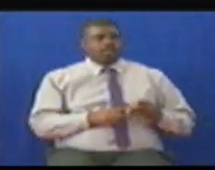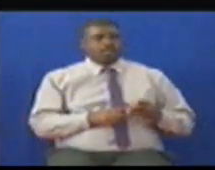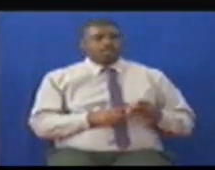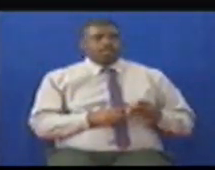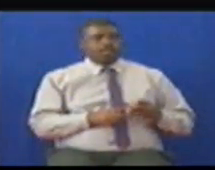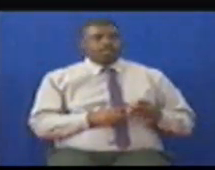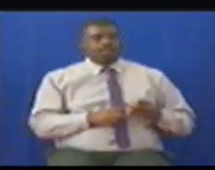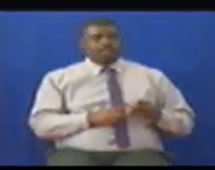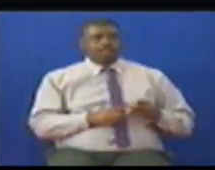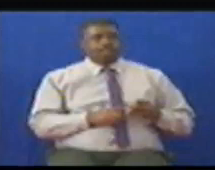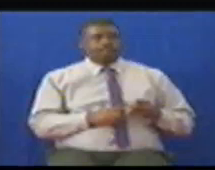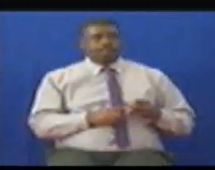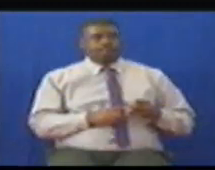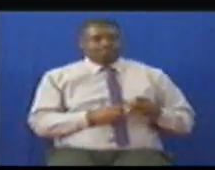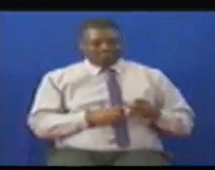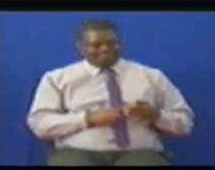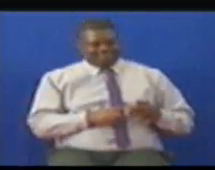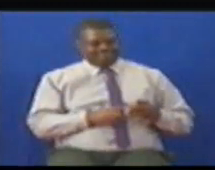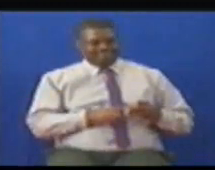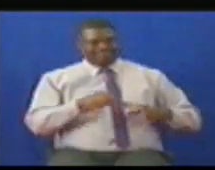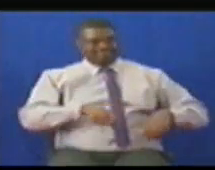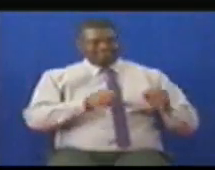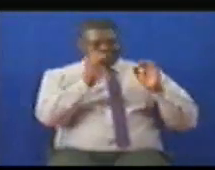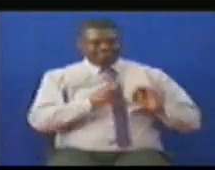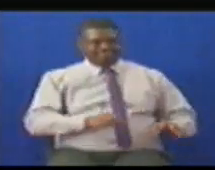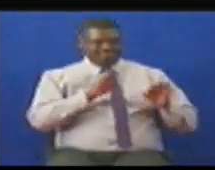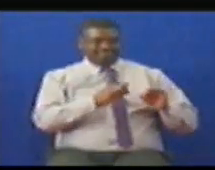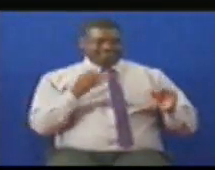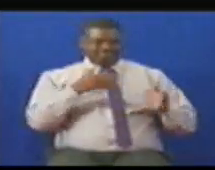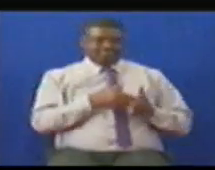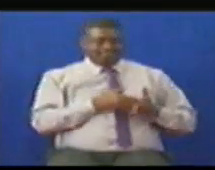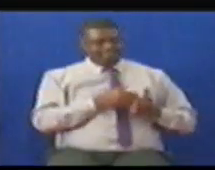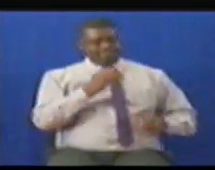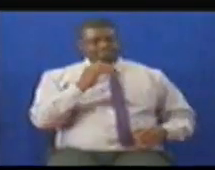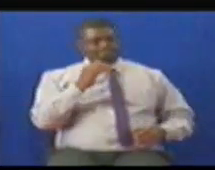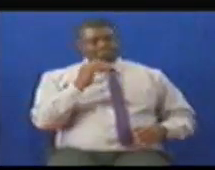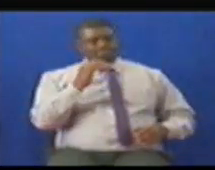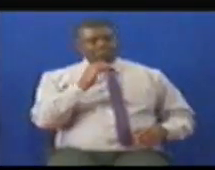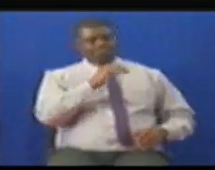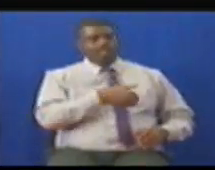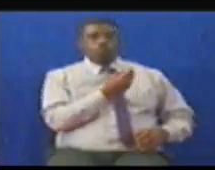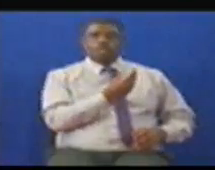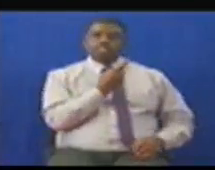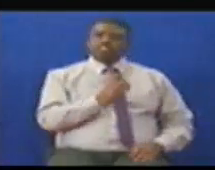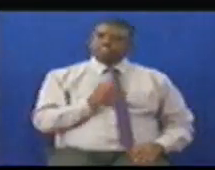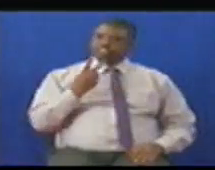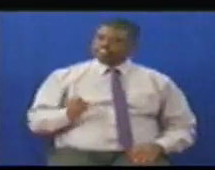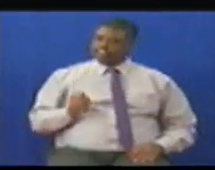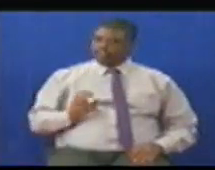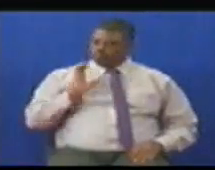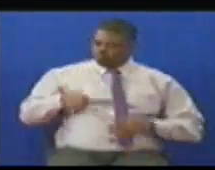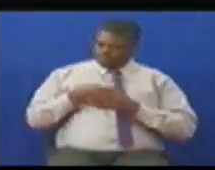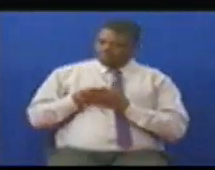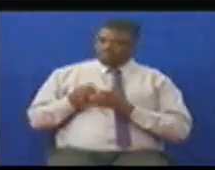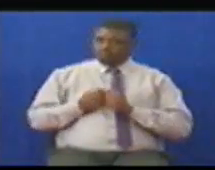ofisi ya Rais Management ya utumishi wa umma na utawala bora kutoka hazina hadi kufikia mwezi Februari 2020 ambayo ni robo ya tatu ya mwaka wa fedha